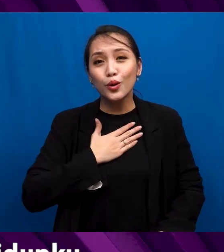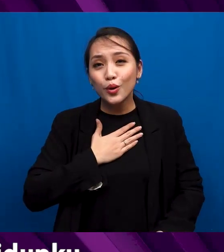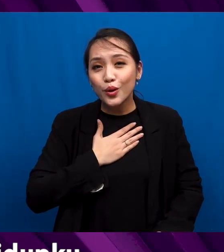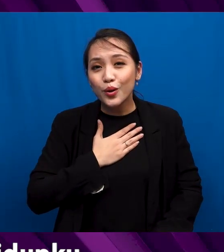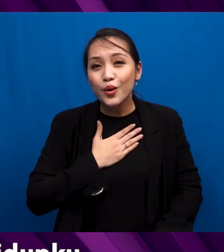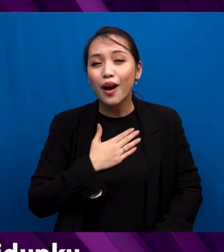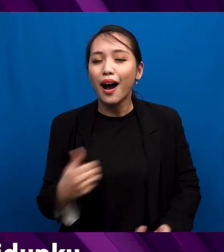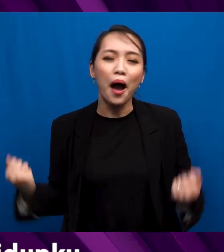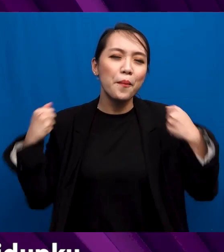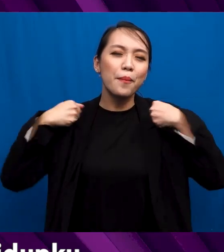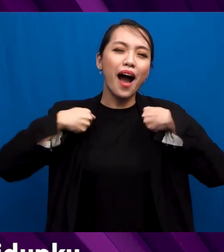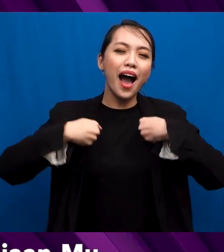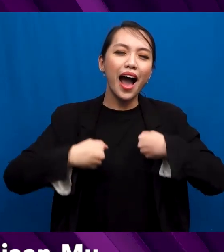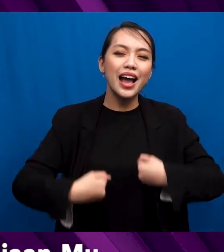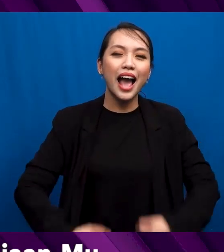hidupku.